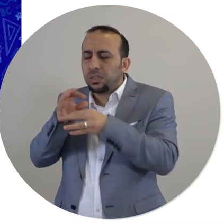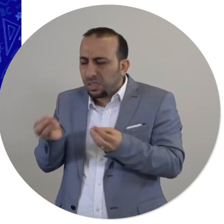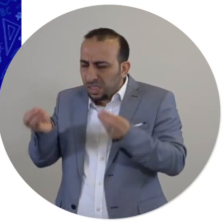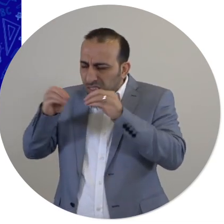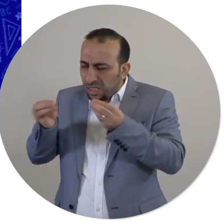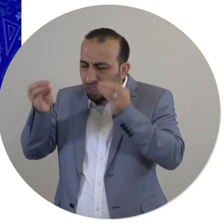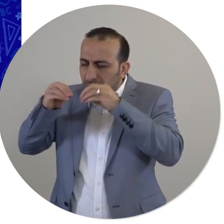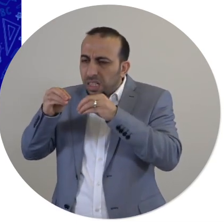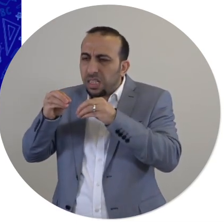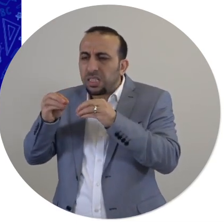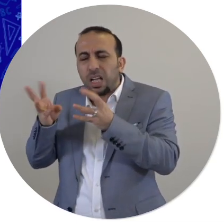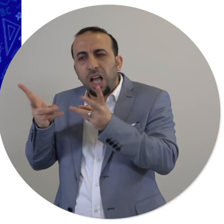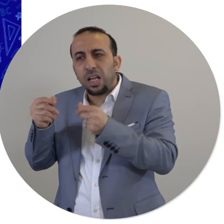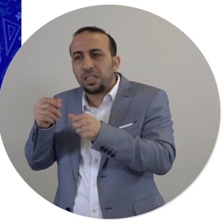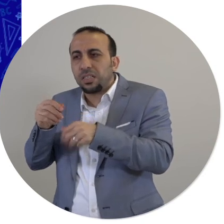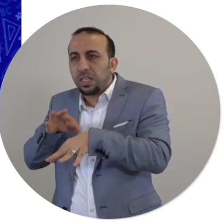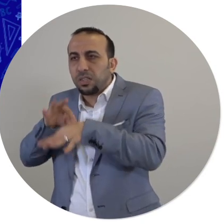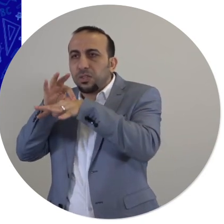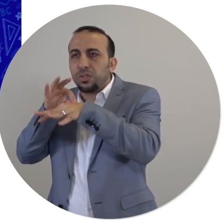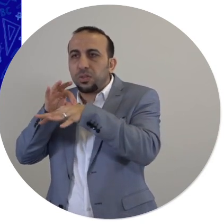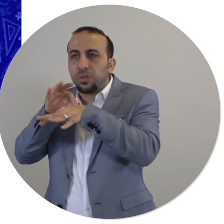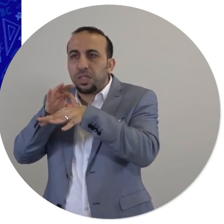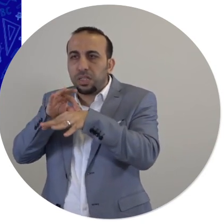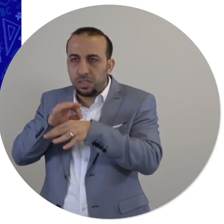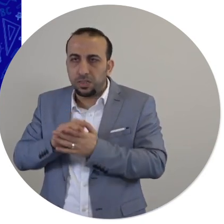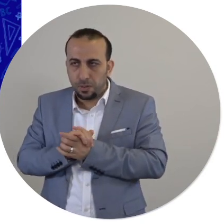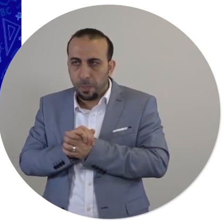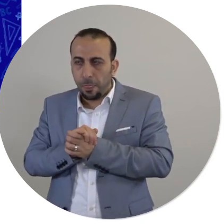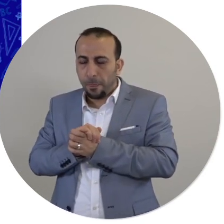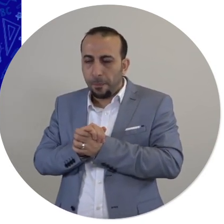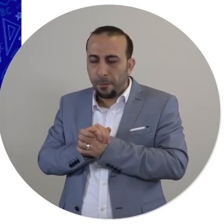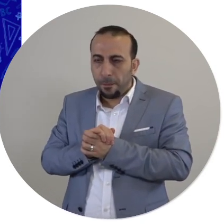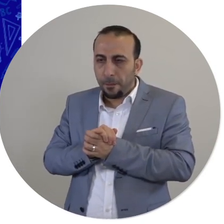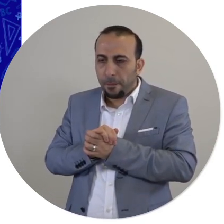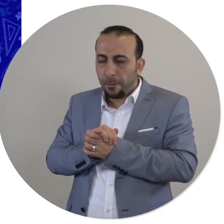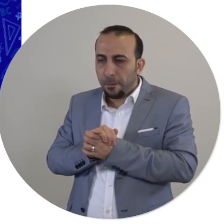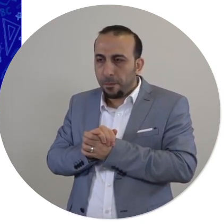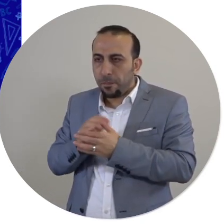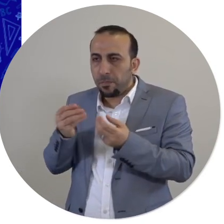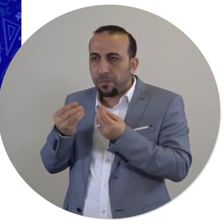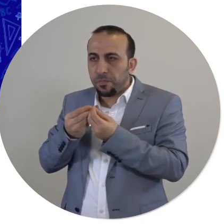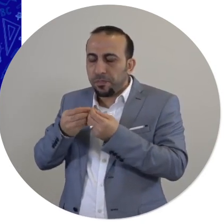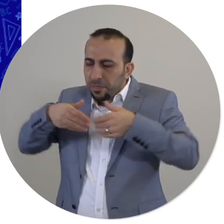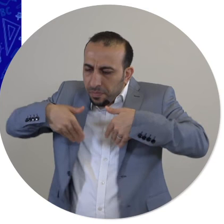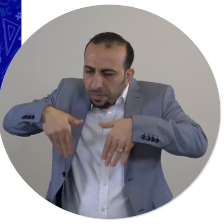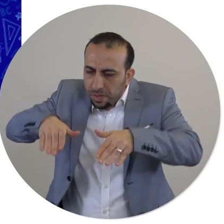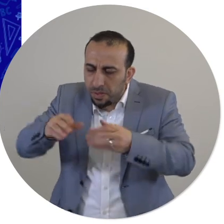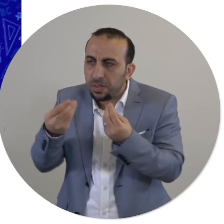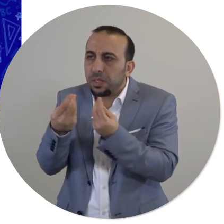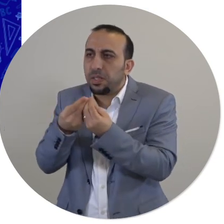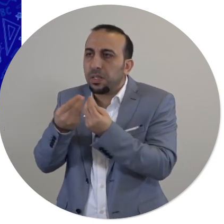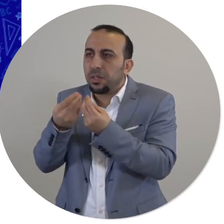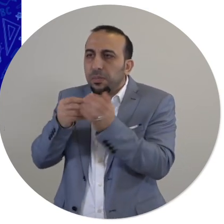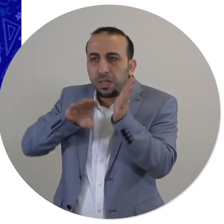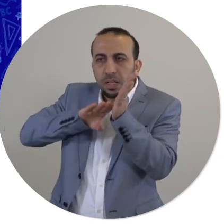زيادة هائلة في عدد السكان. طيب هل هناك نتائج تترتب على الانفجار السكاني؟ هناك عدة نتائج، منها